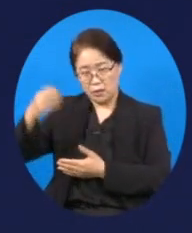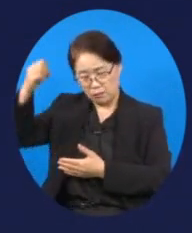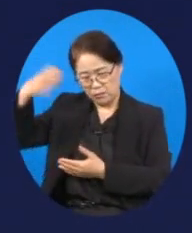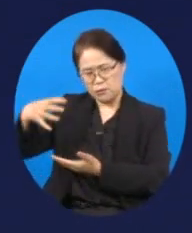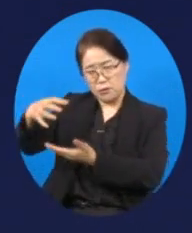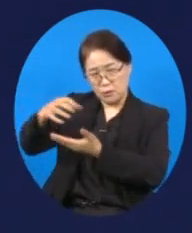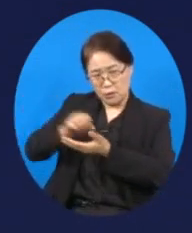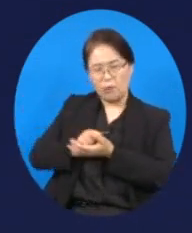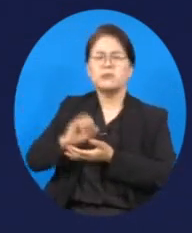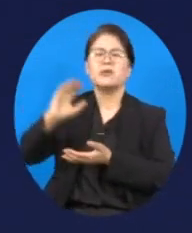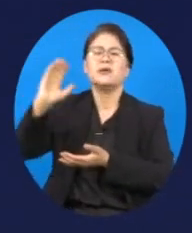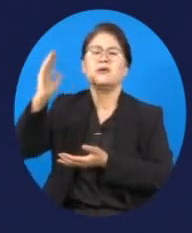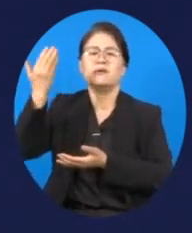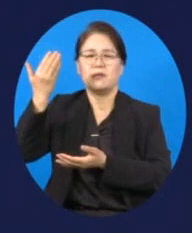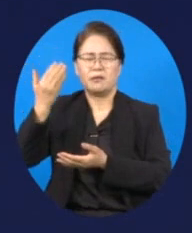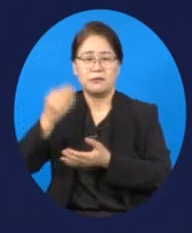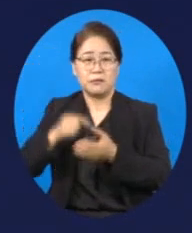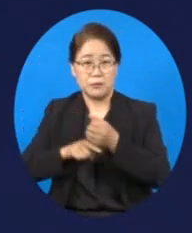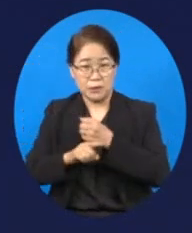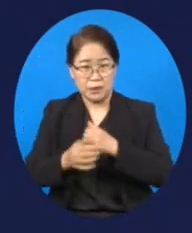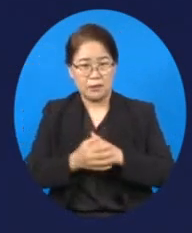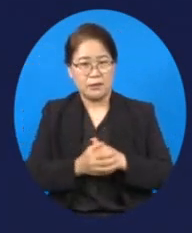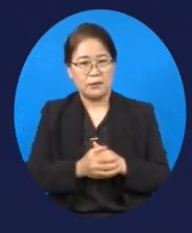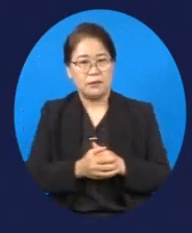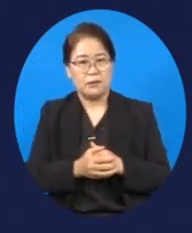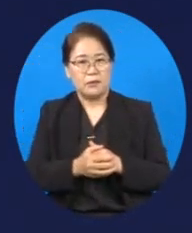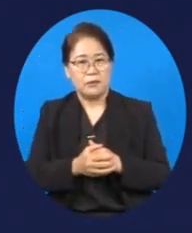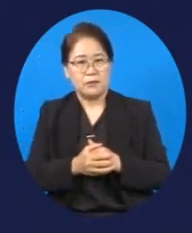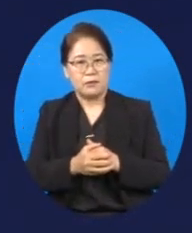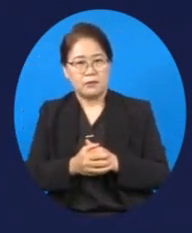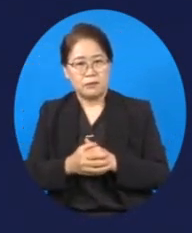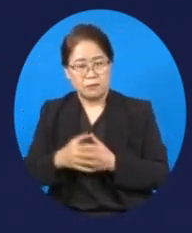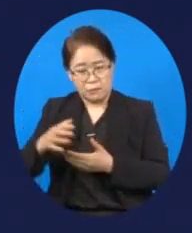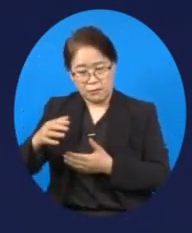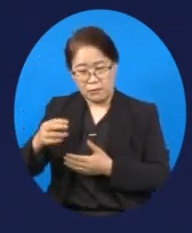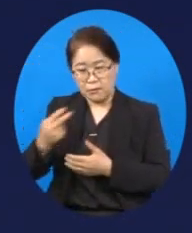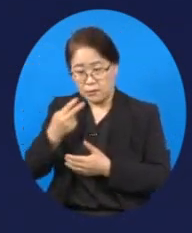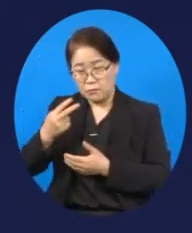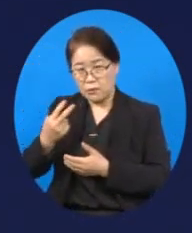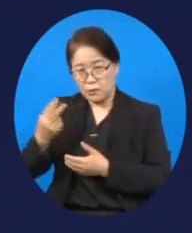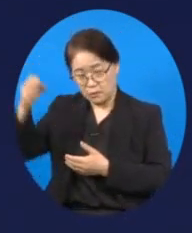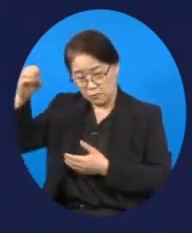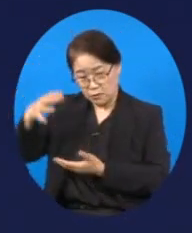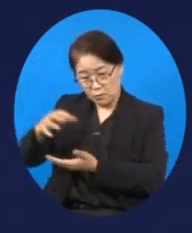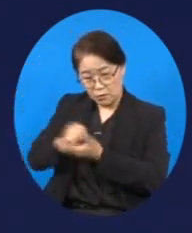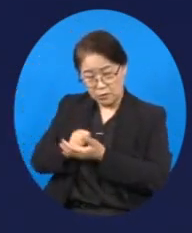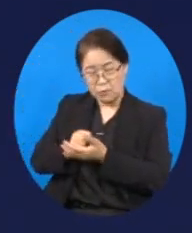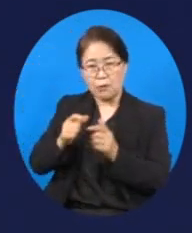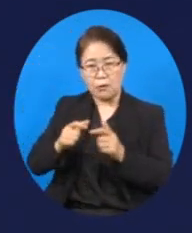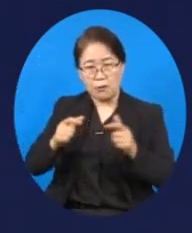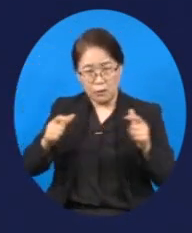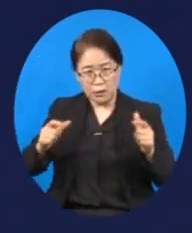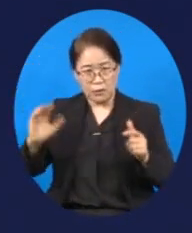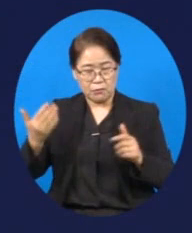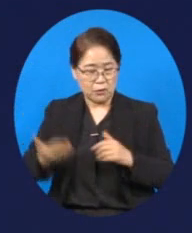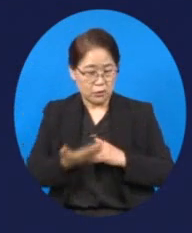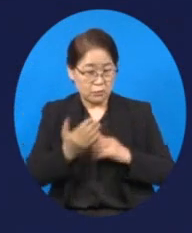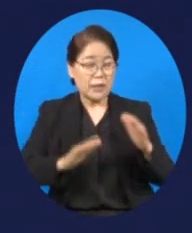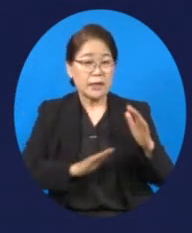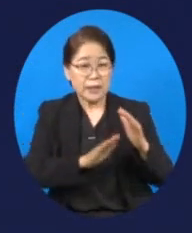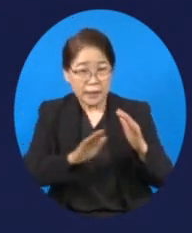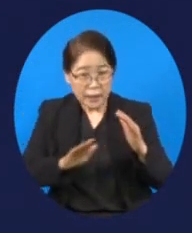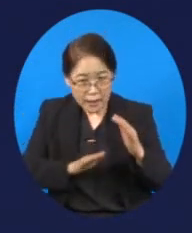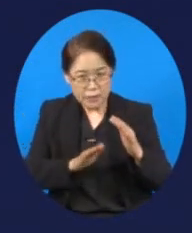얻게 된다는 것입니다 그리고 생명의 빛을 얻게 된 사람들이 많아지게 되면은 여러분의 가정도